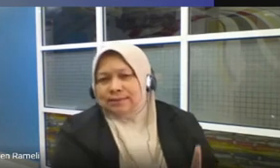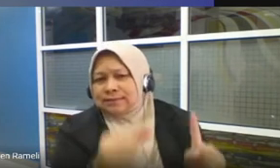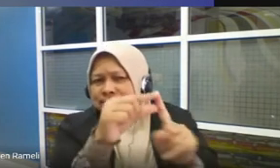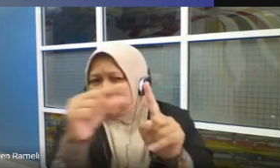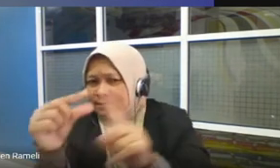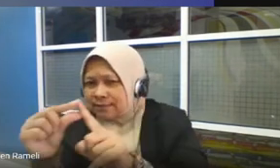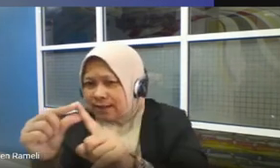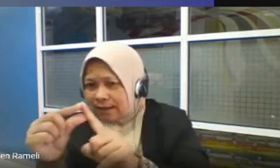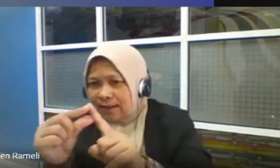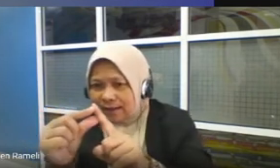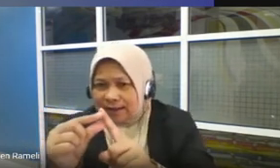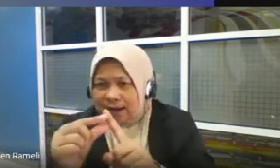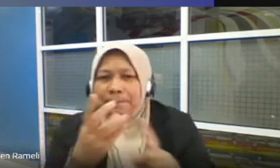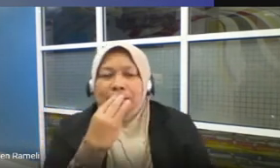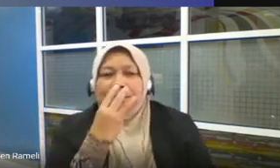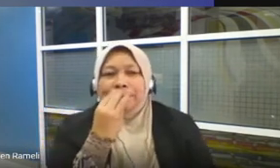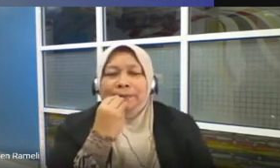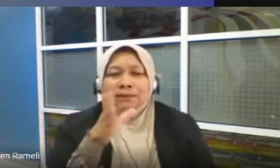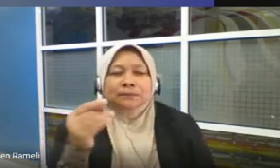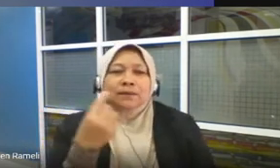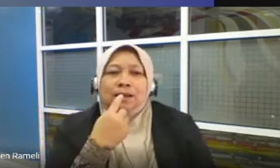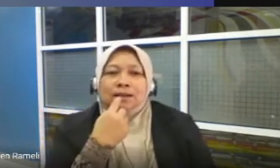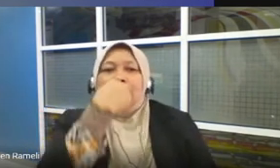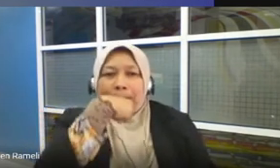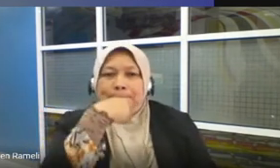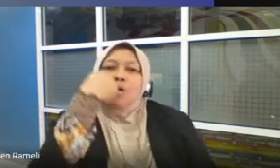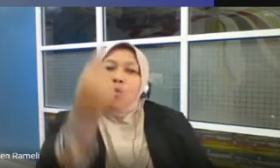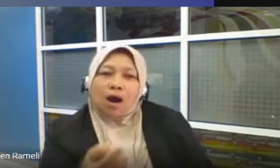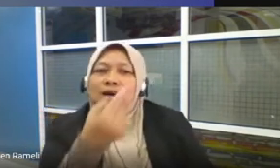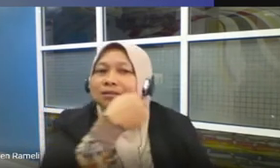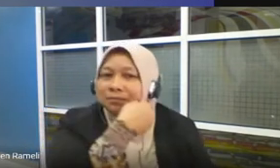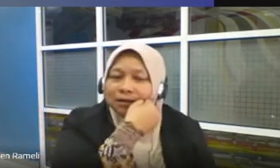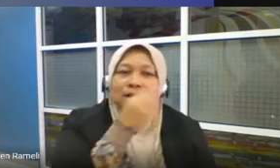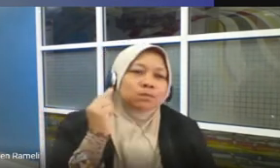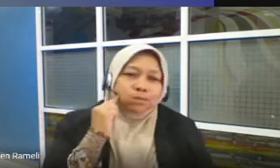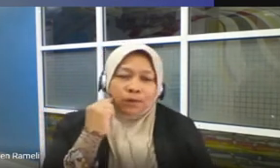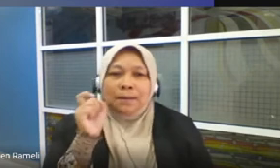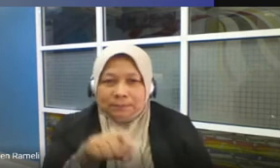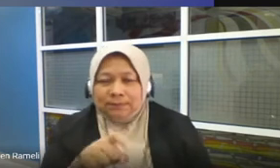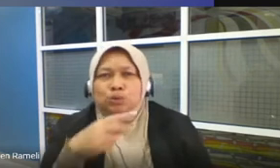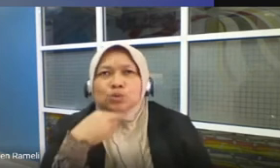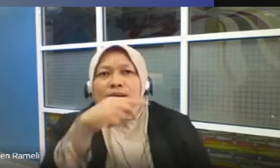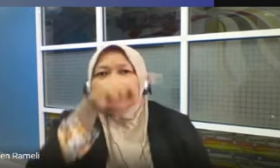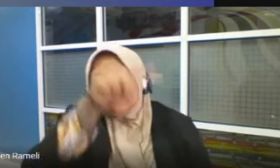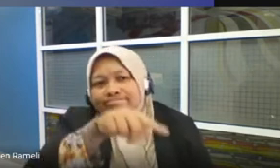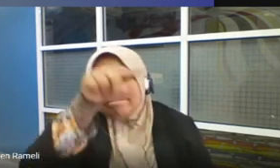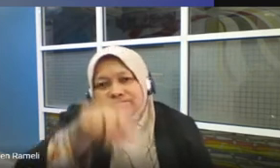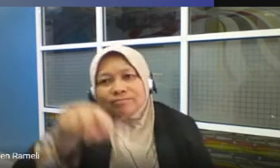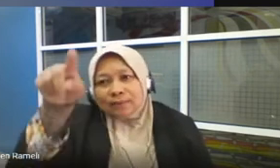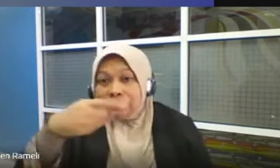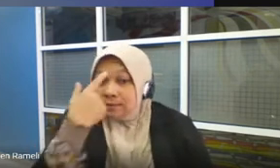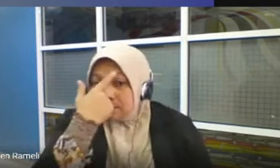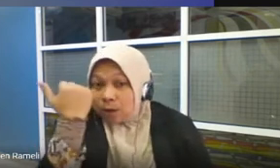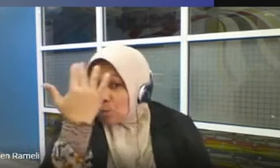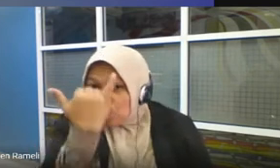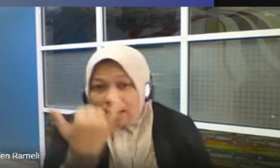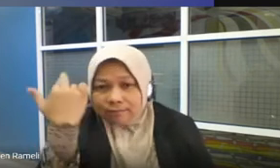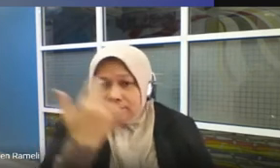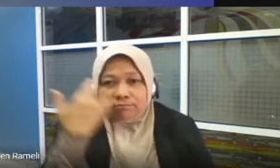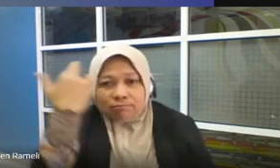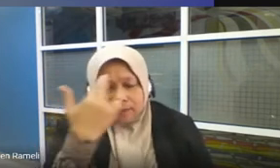teknik bubble, teknik mumbling dan juga teknik intonasi suara. Sebab apa? Benda-benda